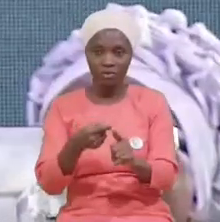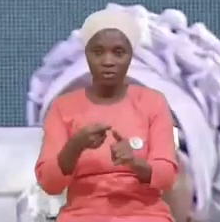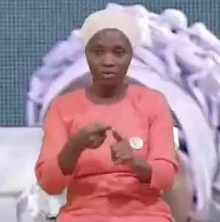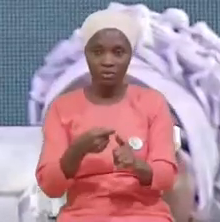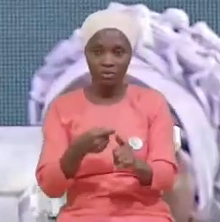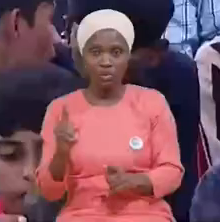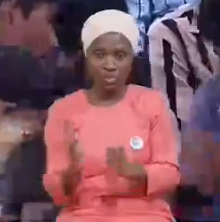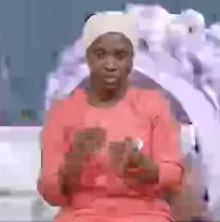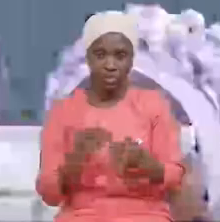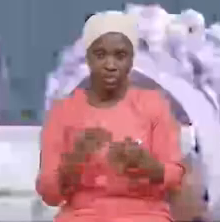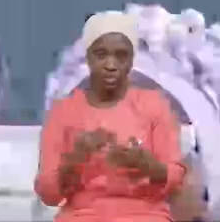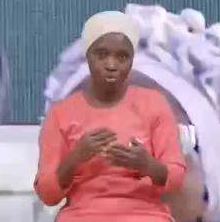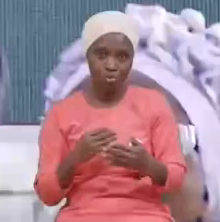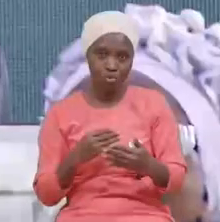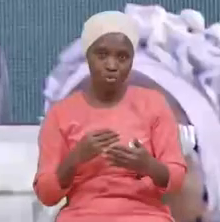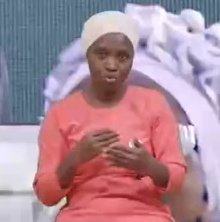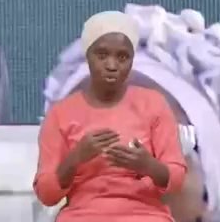1, le chiffre intégral.